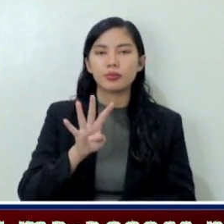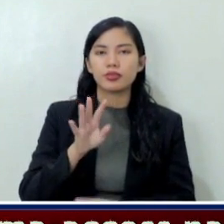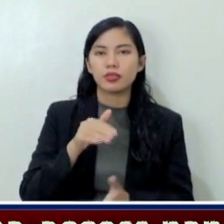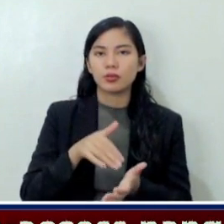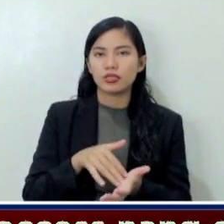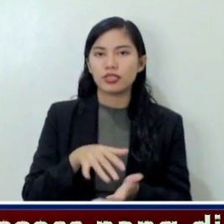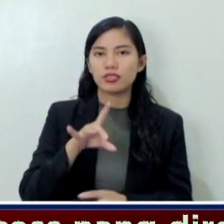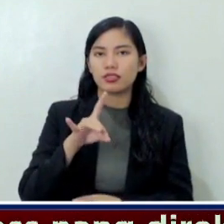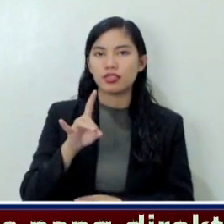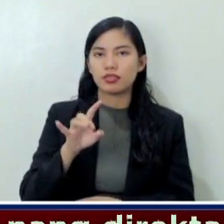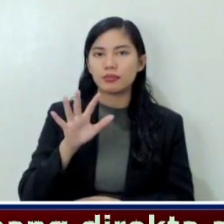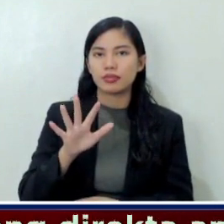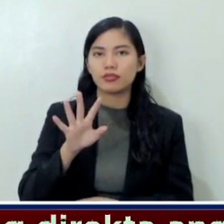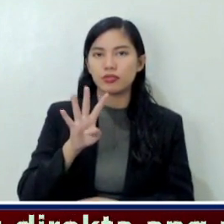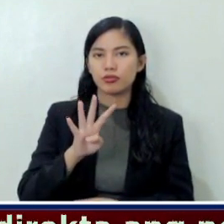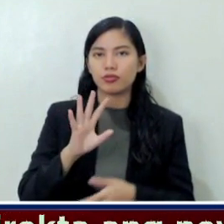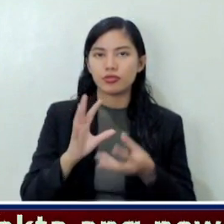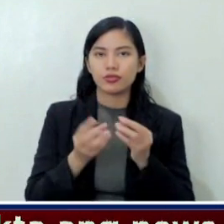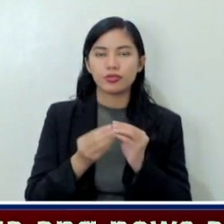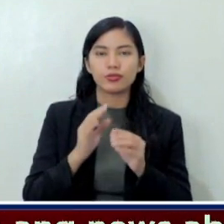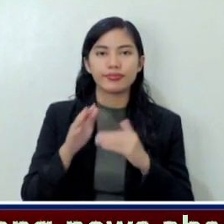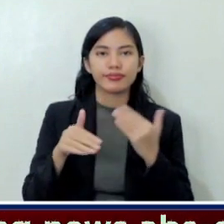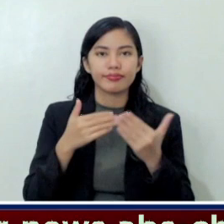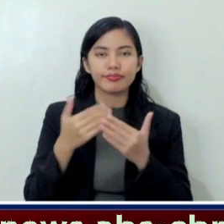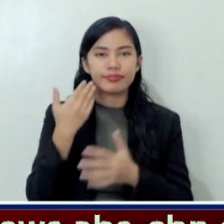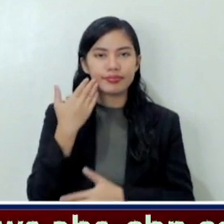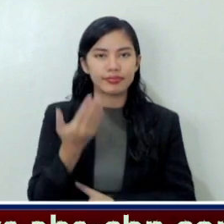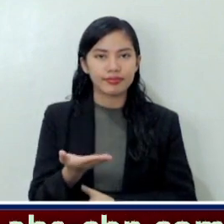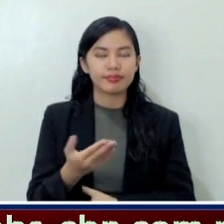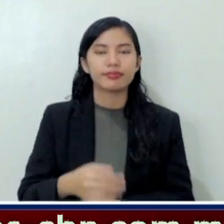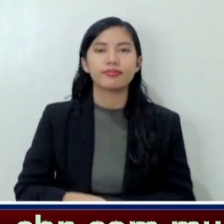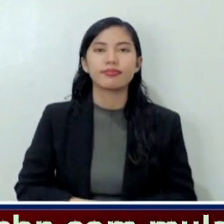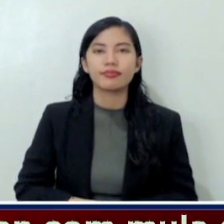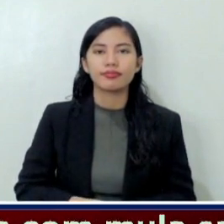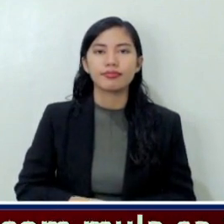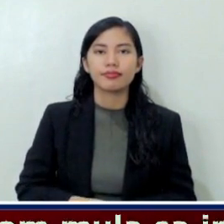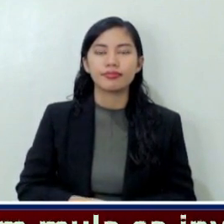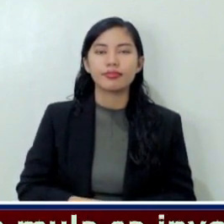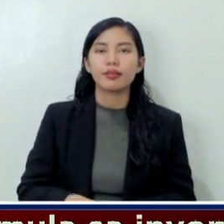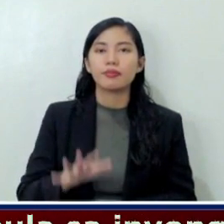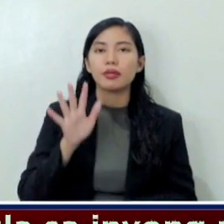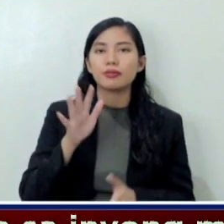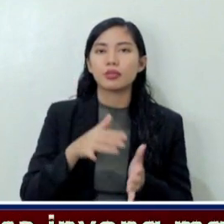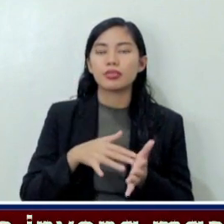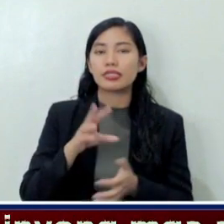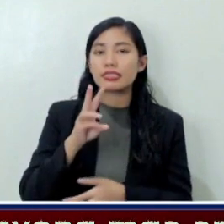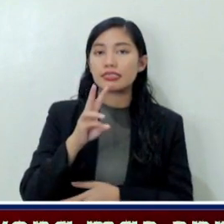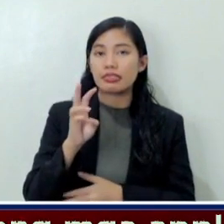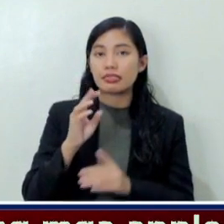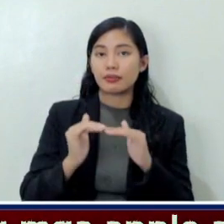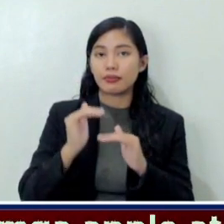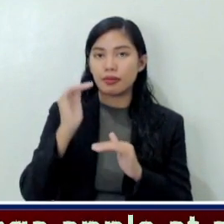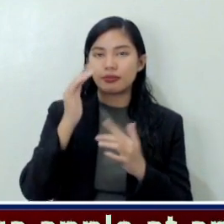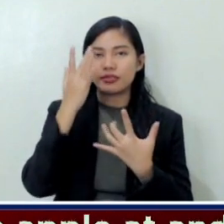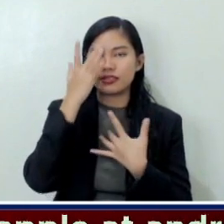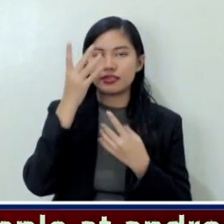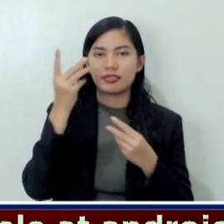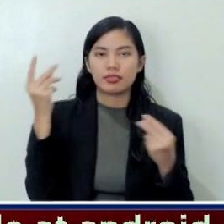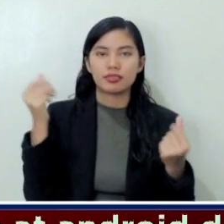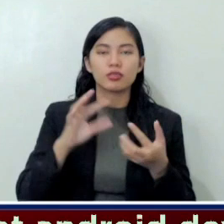54,854 na kabuuang bilang. Habang mahigit 5,600 ang naka-recover para sa